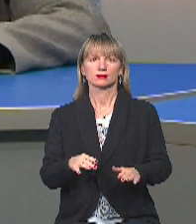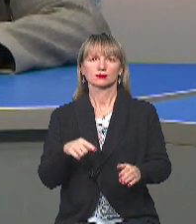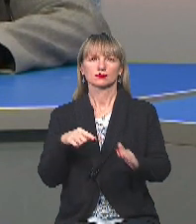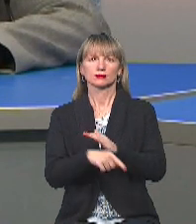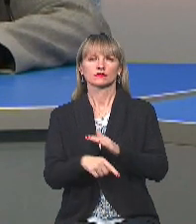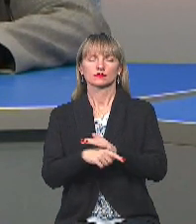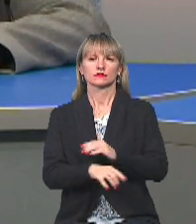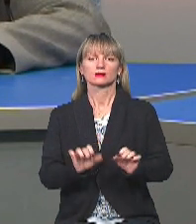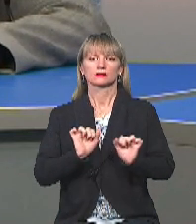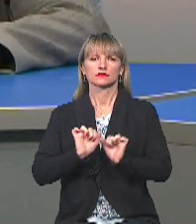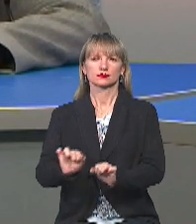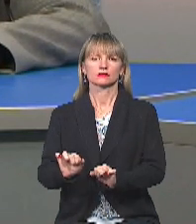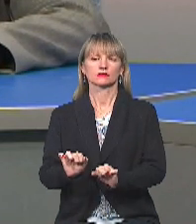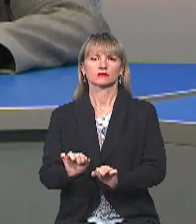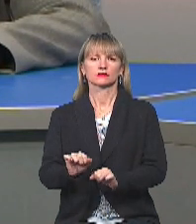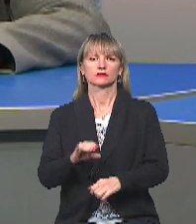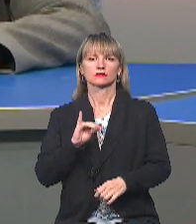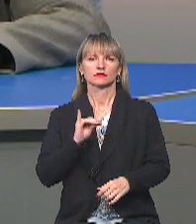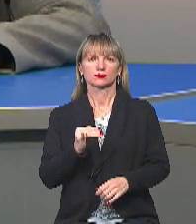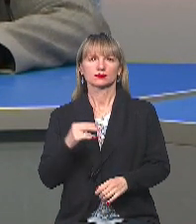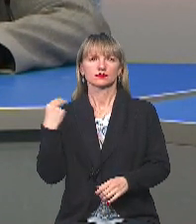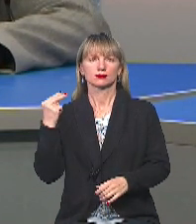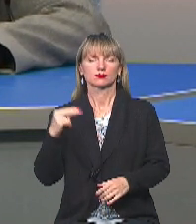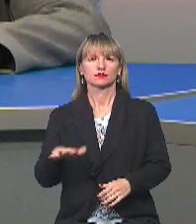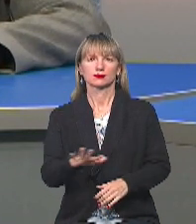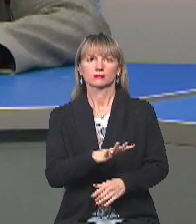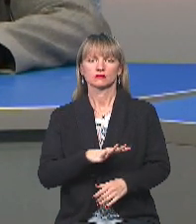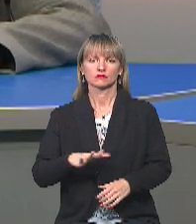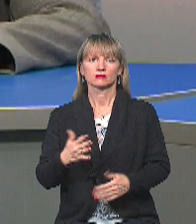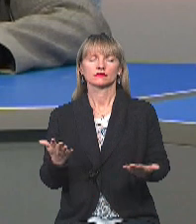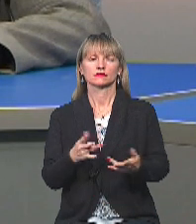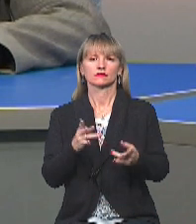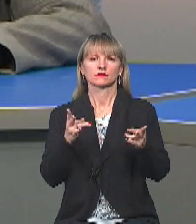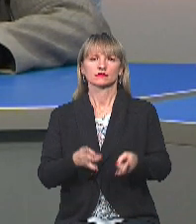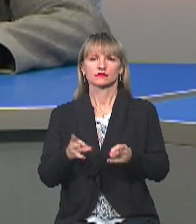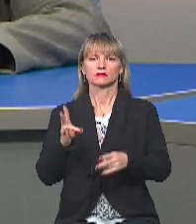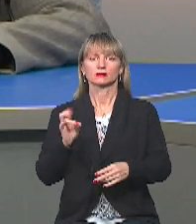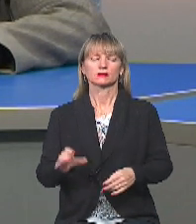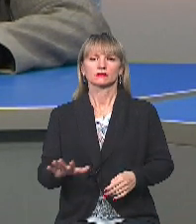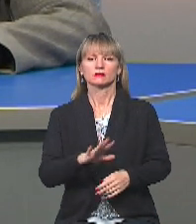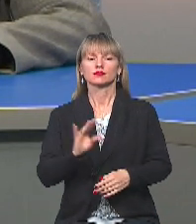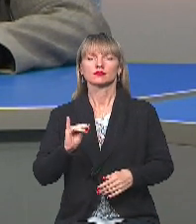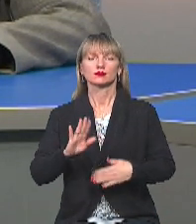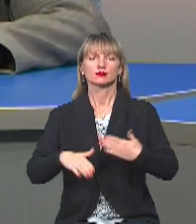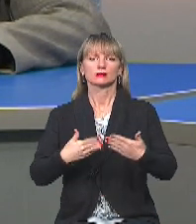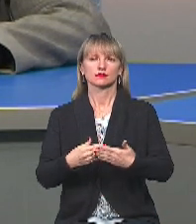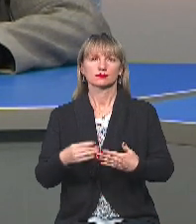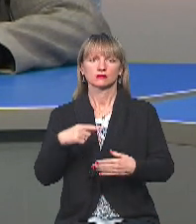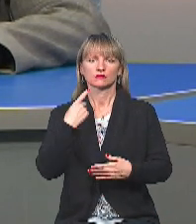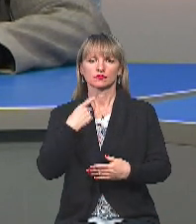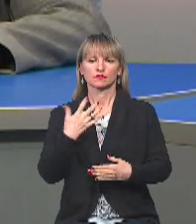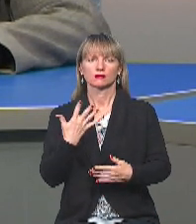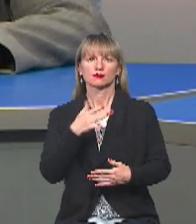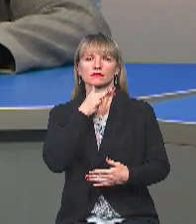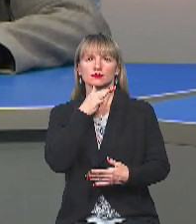пропускає, захищає і запорізьких майданівців, які постраждали на Майдані. І досі, ми говоримо, 5